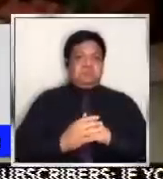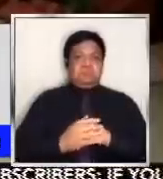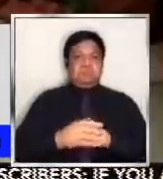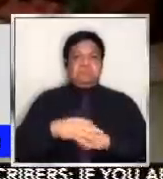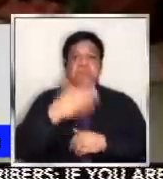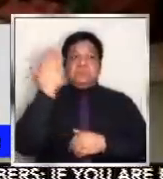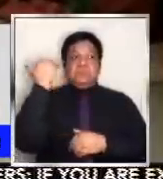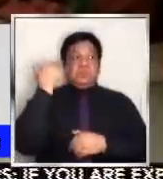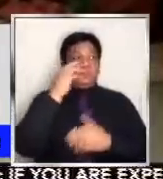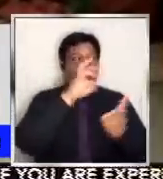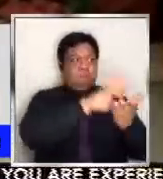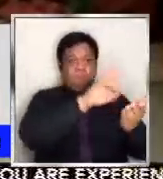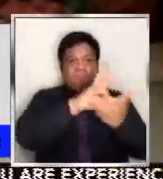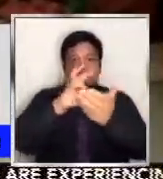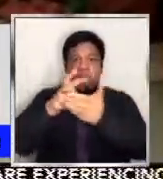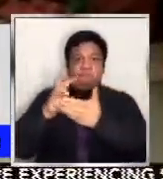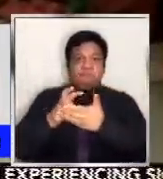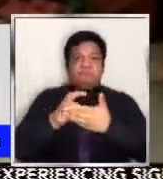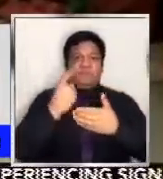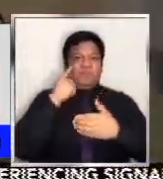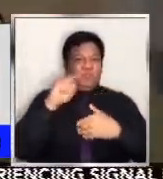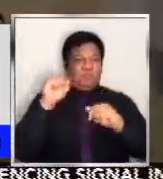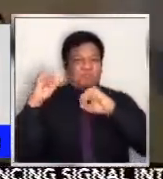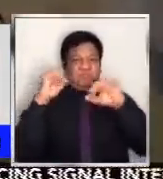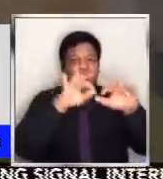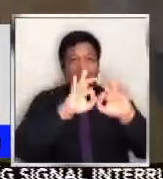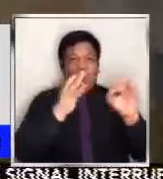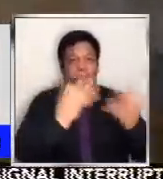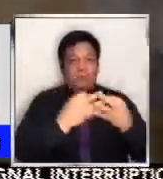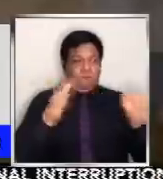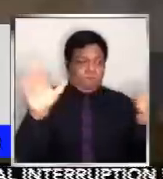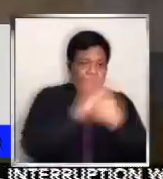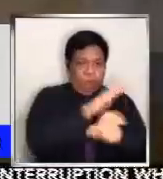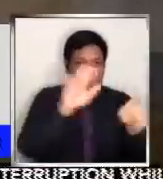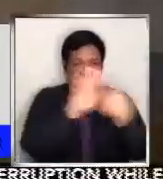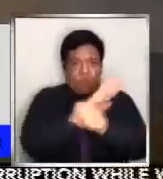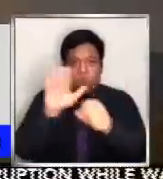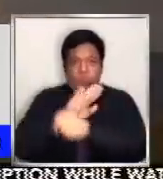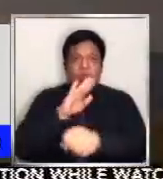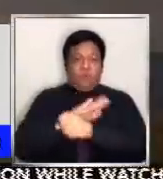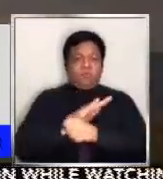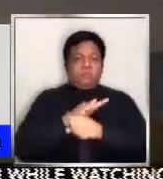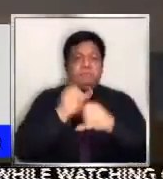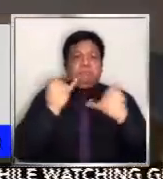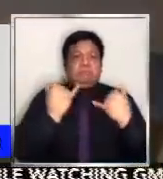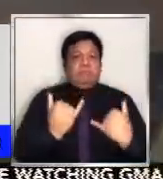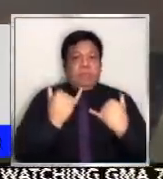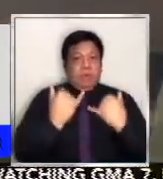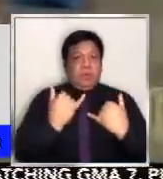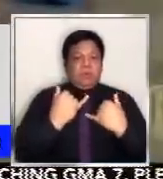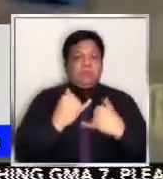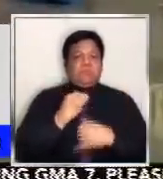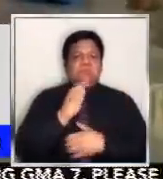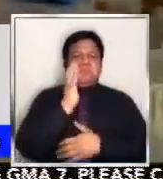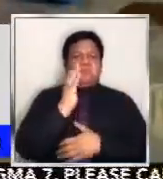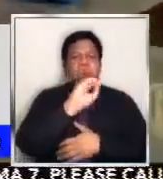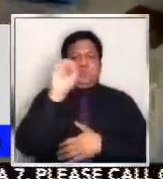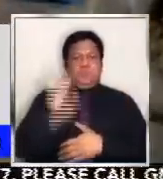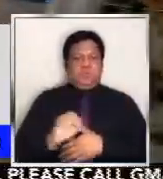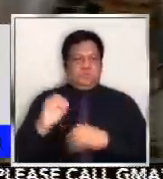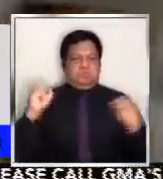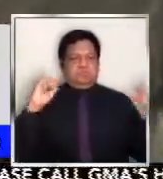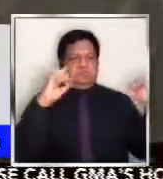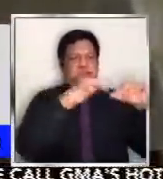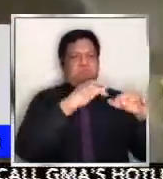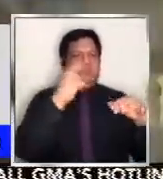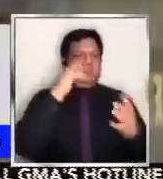maximize to the full capacity to be able to evacuate more families. Right now po, 50% po ng capacity lang po ng